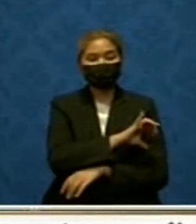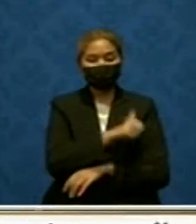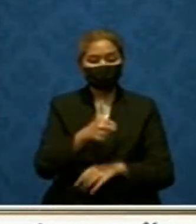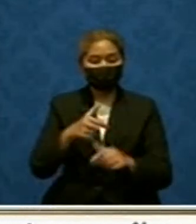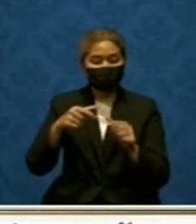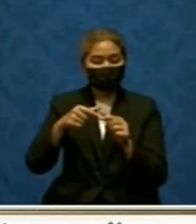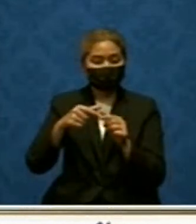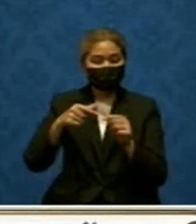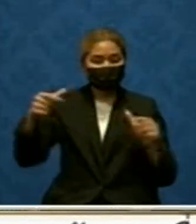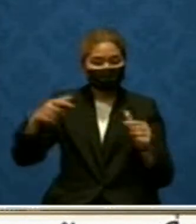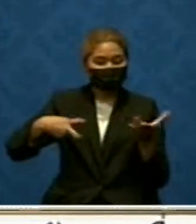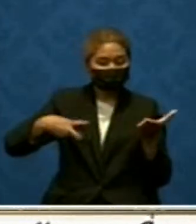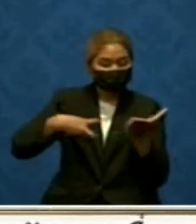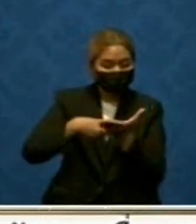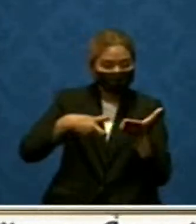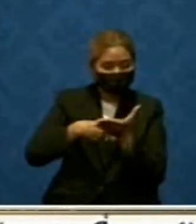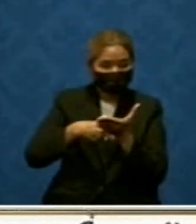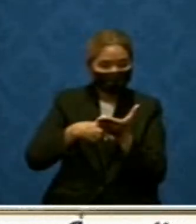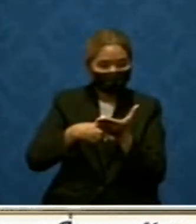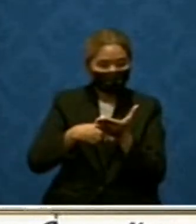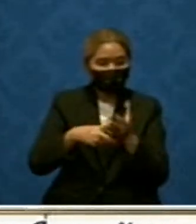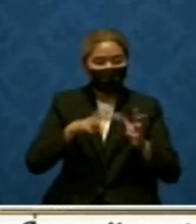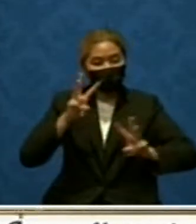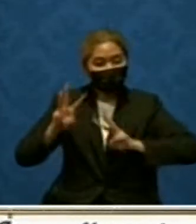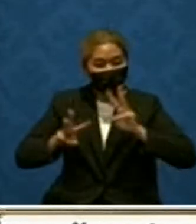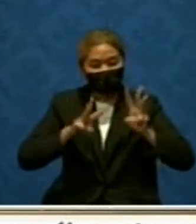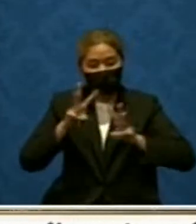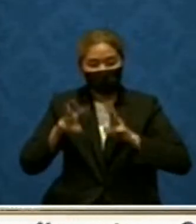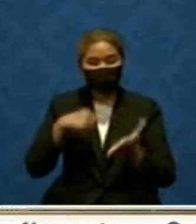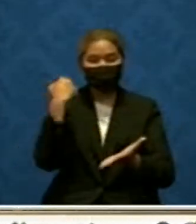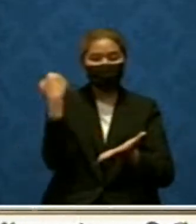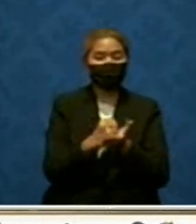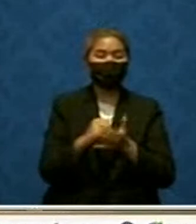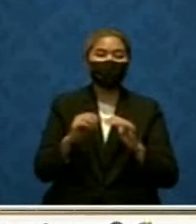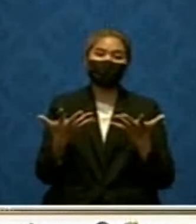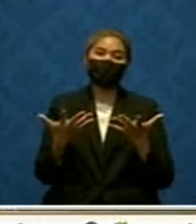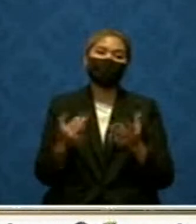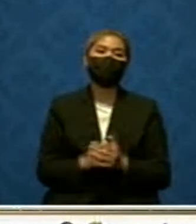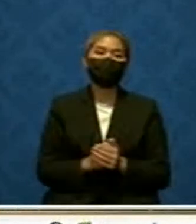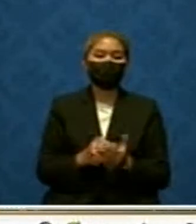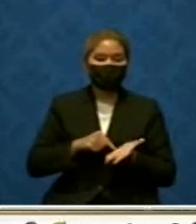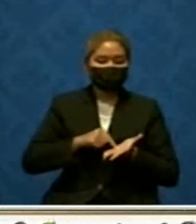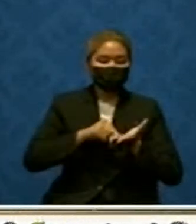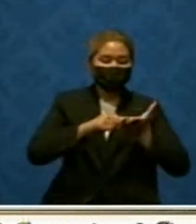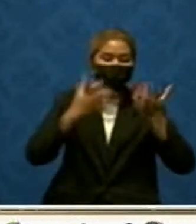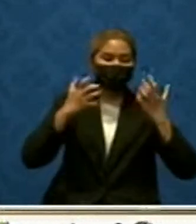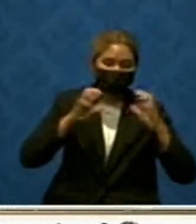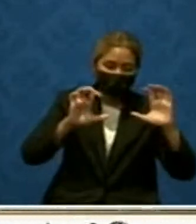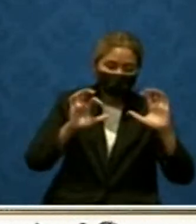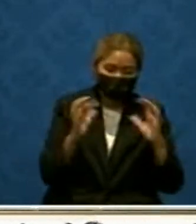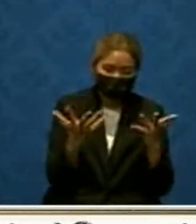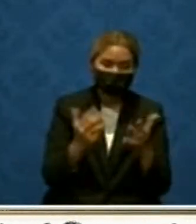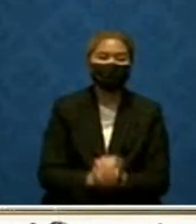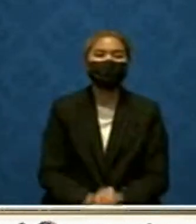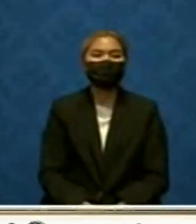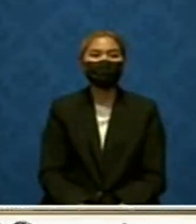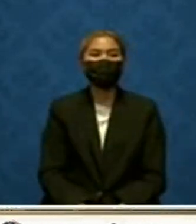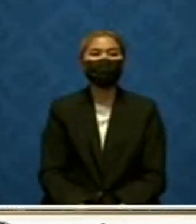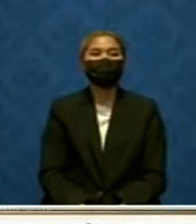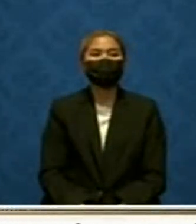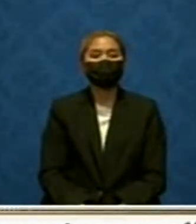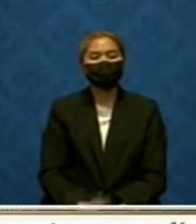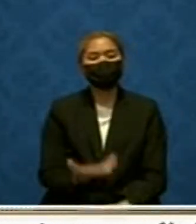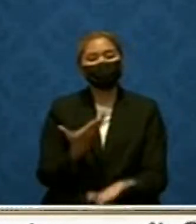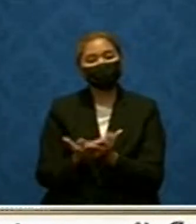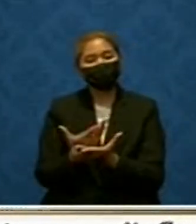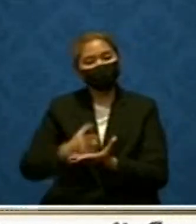ัเปลาไม่ทรงหลวงเครษดี ก็ราคาเยอะหน่อยเก็ถูกถูกก็ราคาเบ